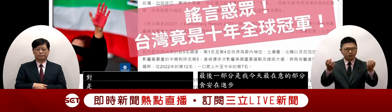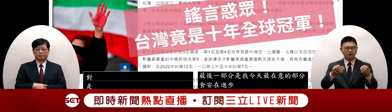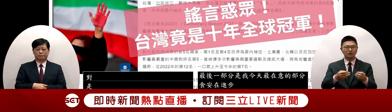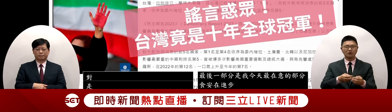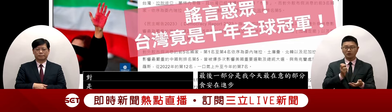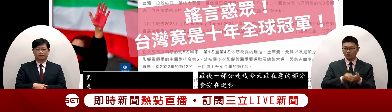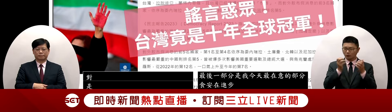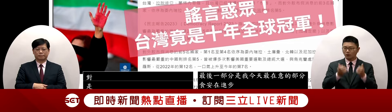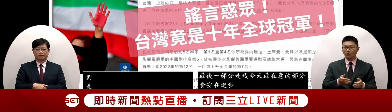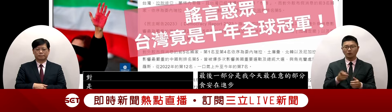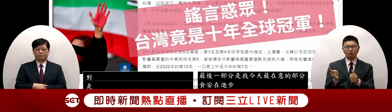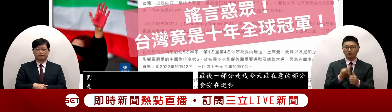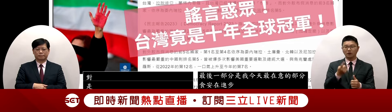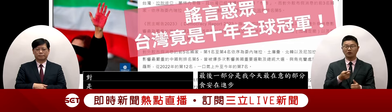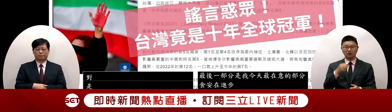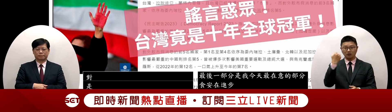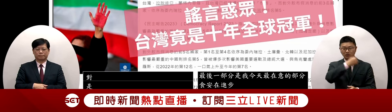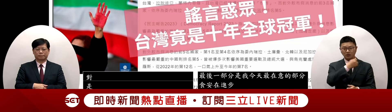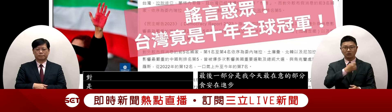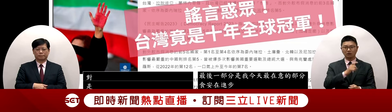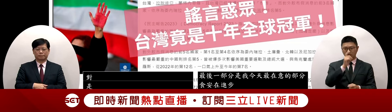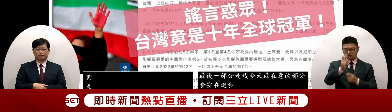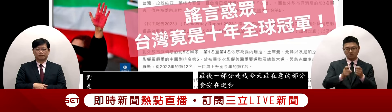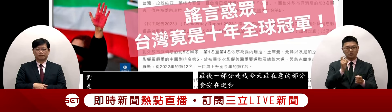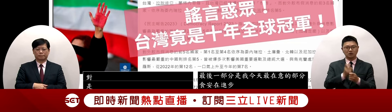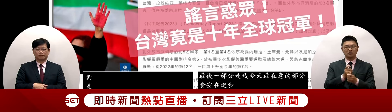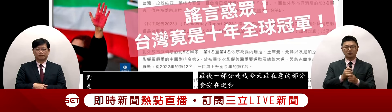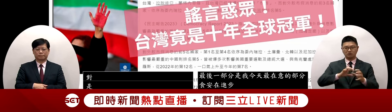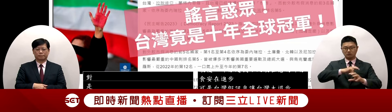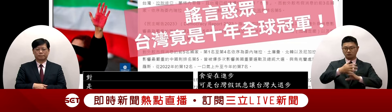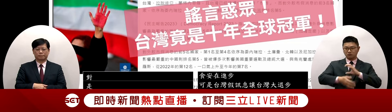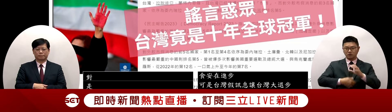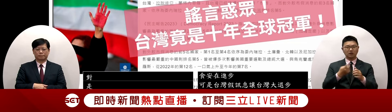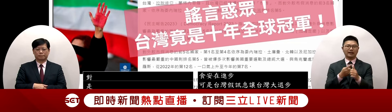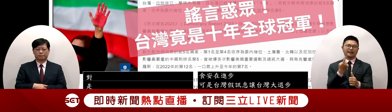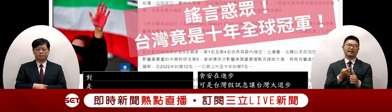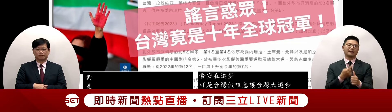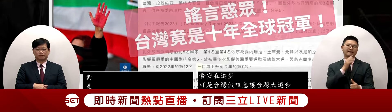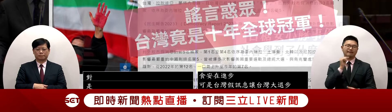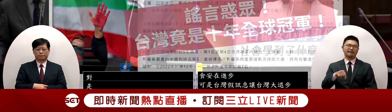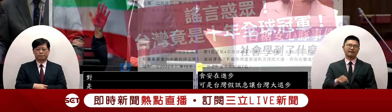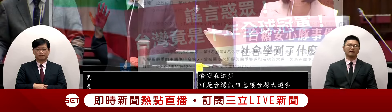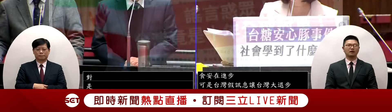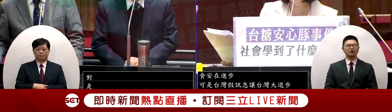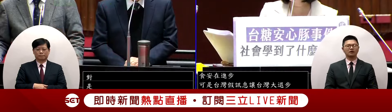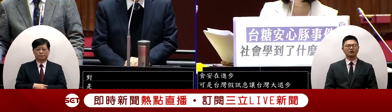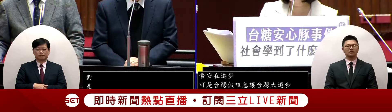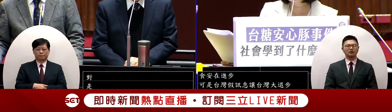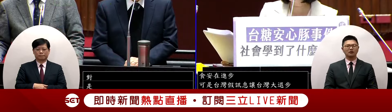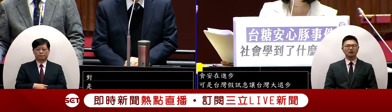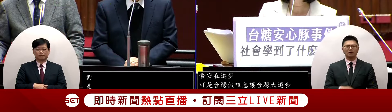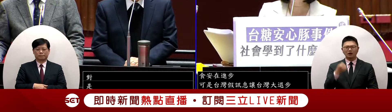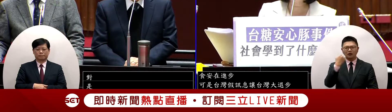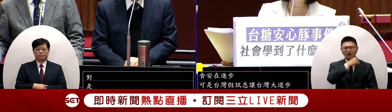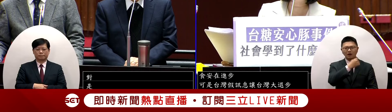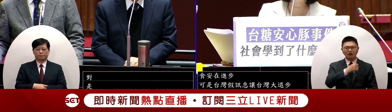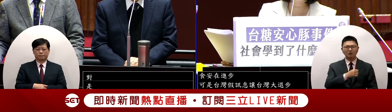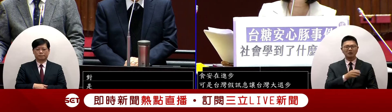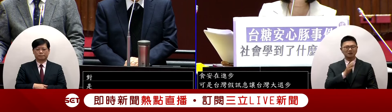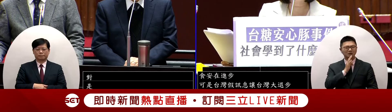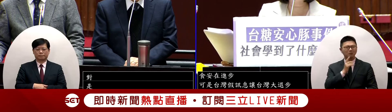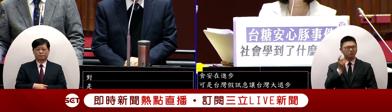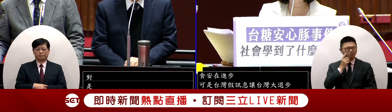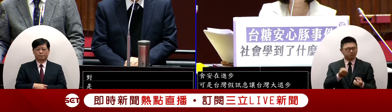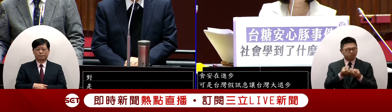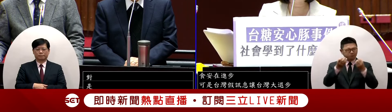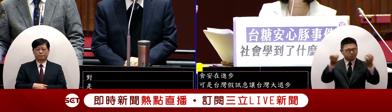家，台湾连续10年是全球的冠军。台湾成为一个谣言惑